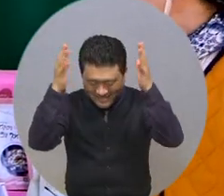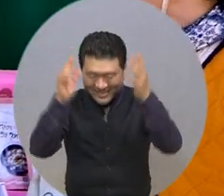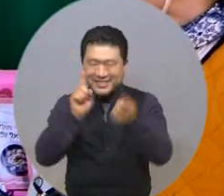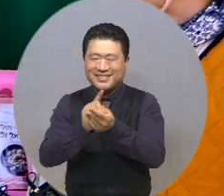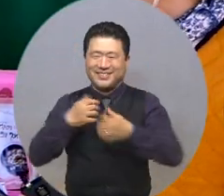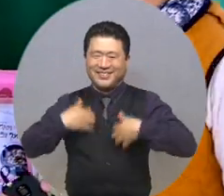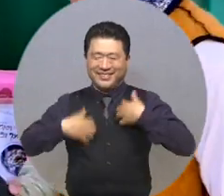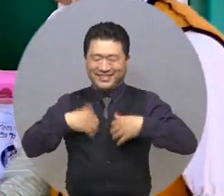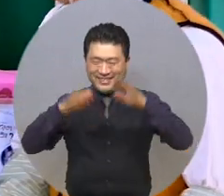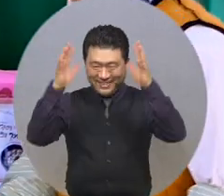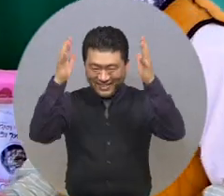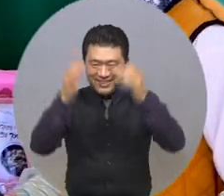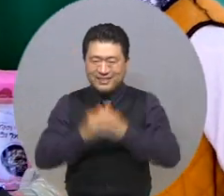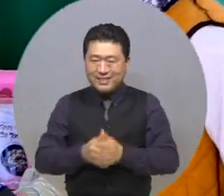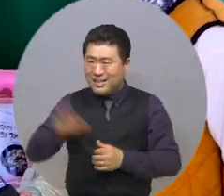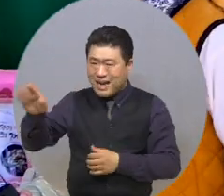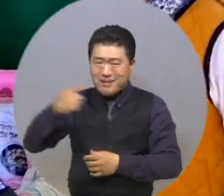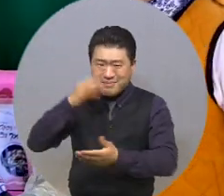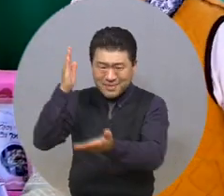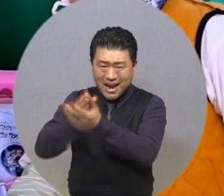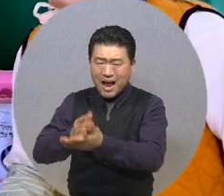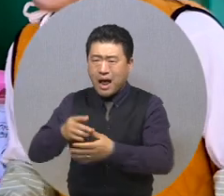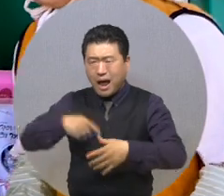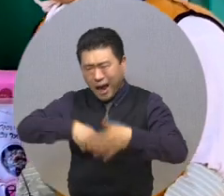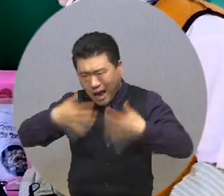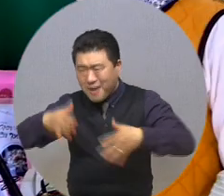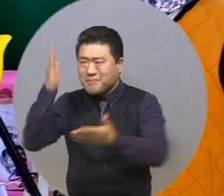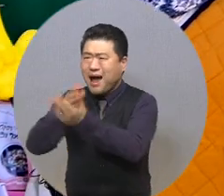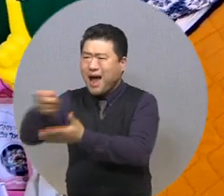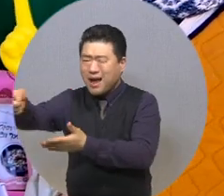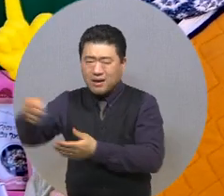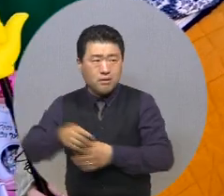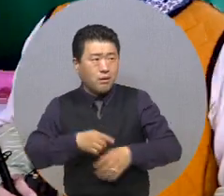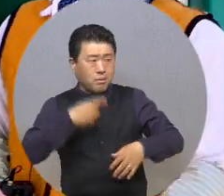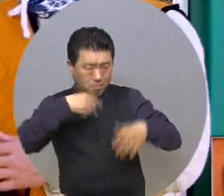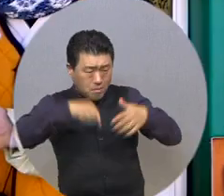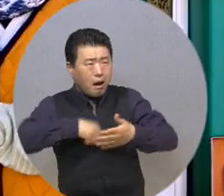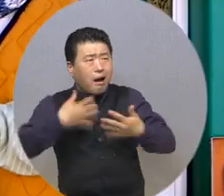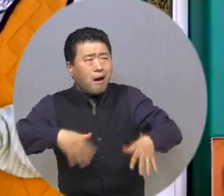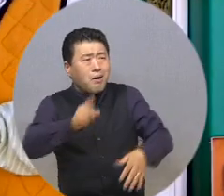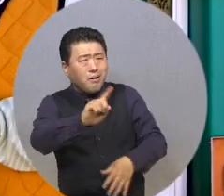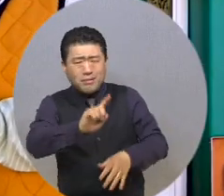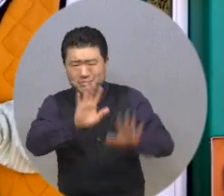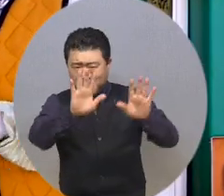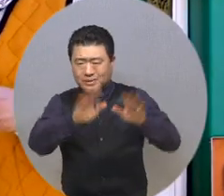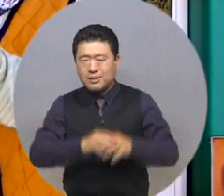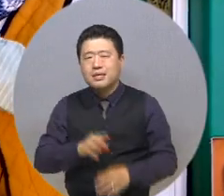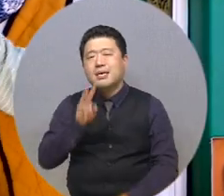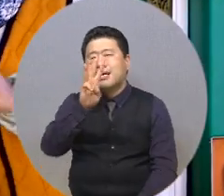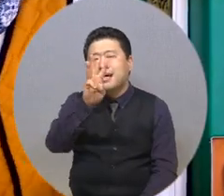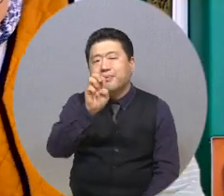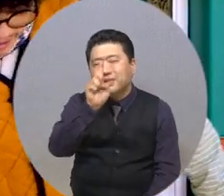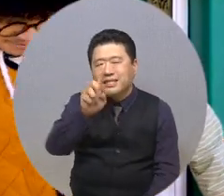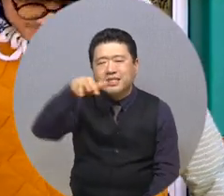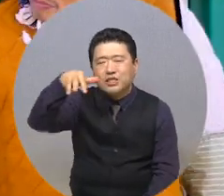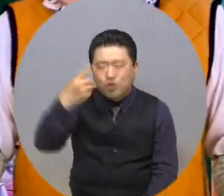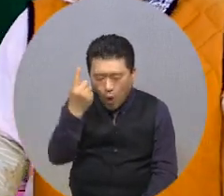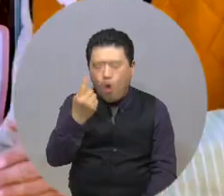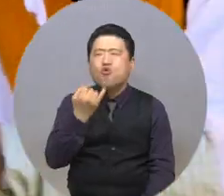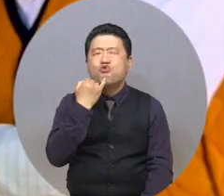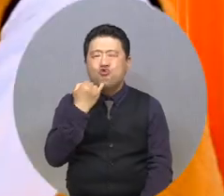야, 마음 약해지지 마! 네, 예? 마음 약해지네! 뭘 마음 약해? 31초, 2초 해요. 아,